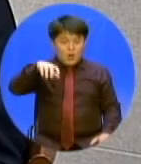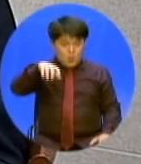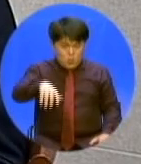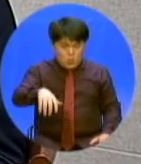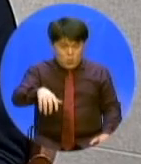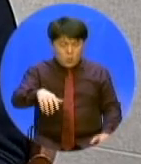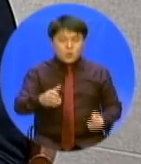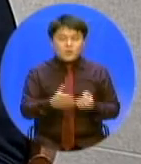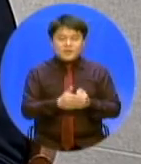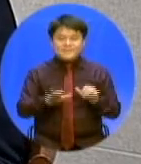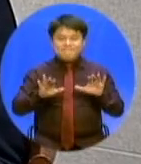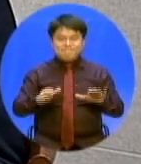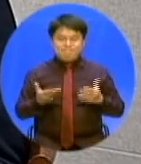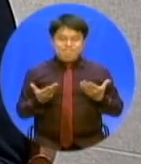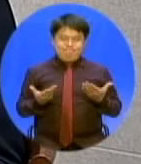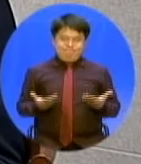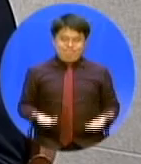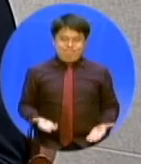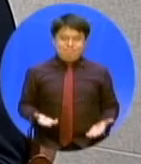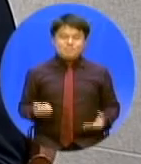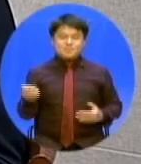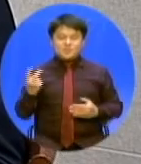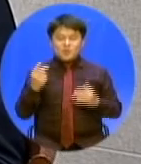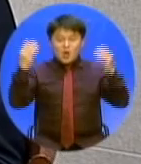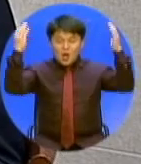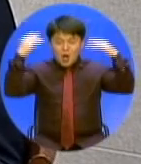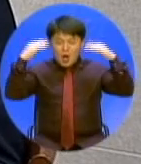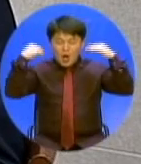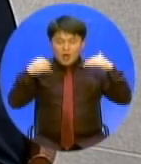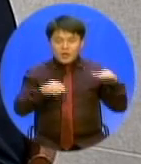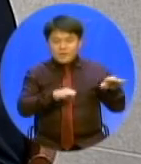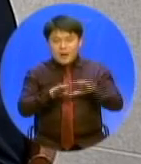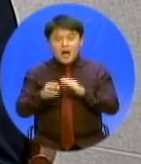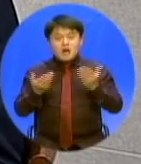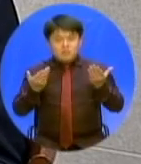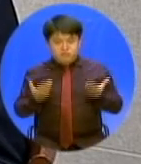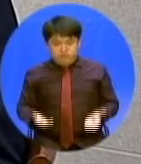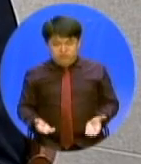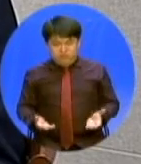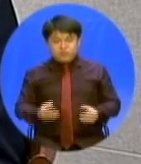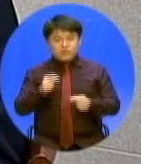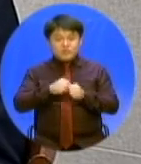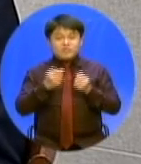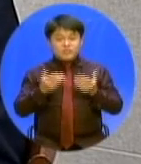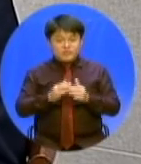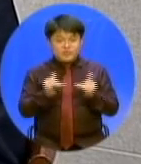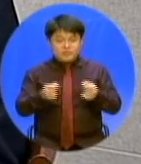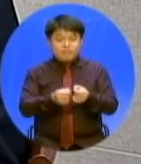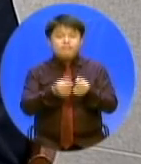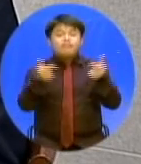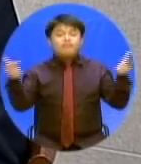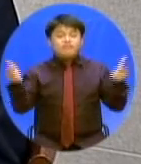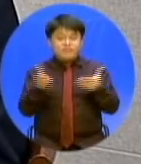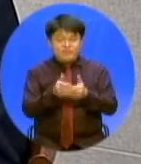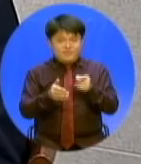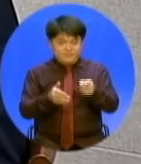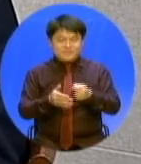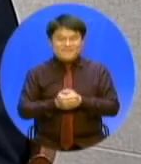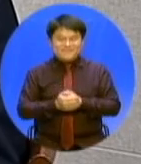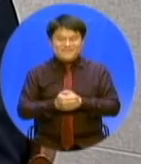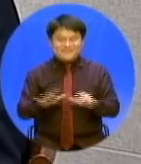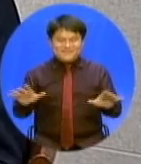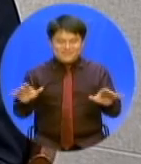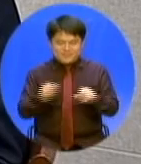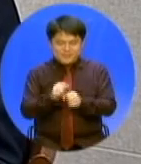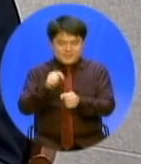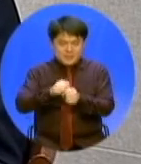이제 휴식이나 또 휴가를 즐기는 쉬러 오는 사람들이 많아졌습니다. 네. 그래서